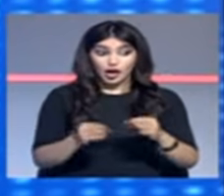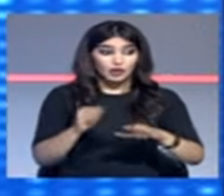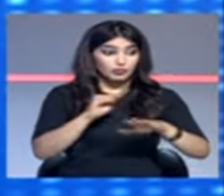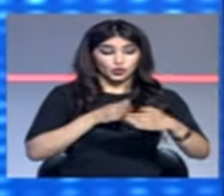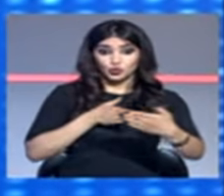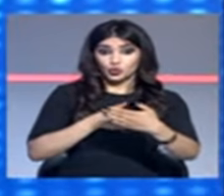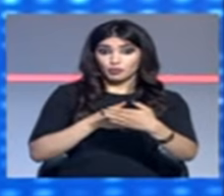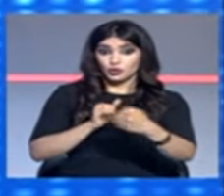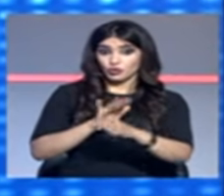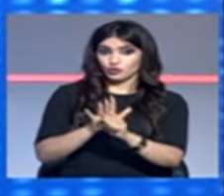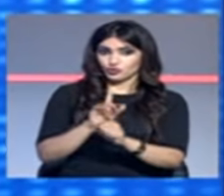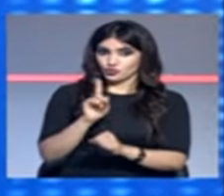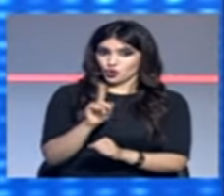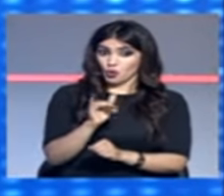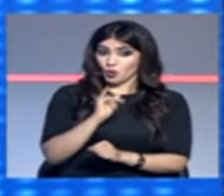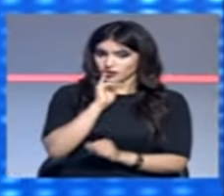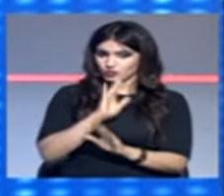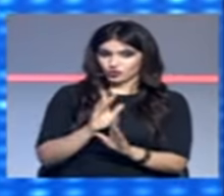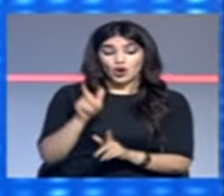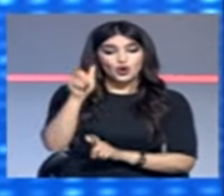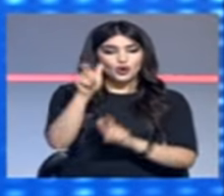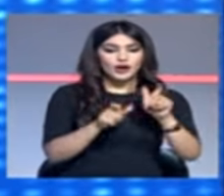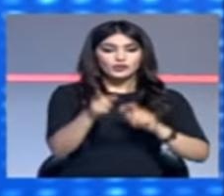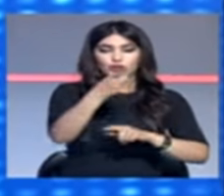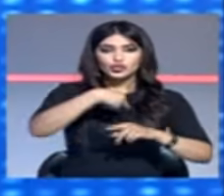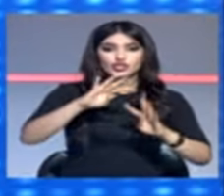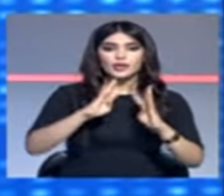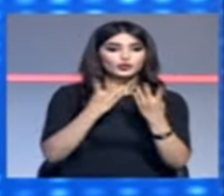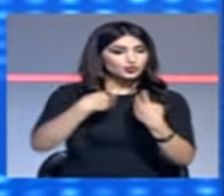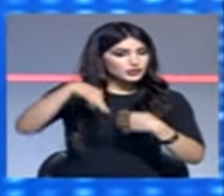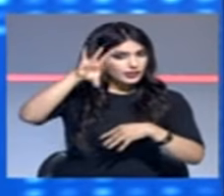يوقف الكورونا وحده، لازمنا بكلنا